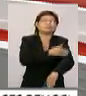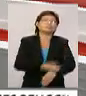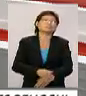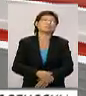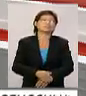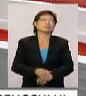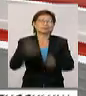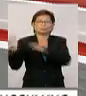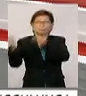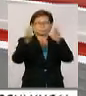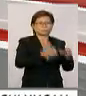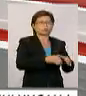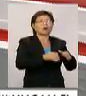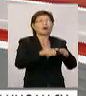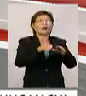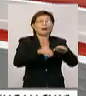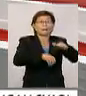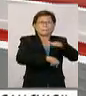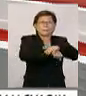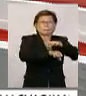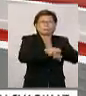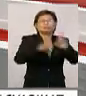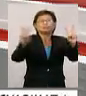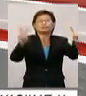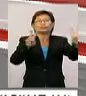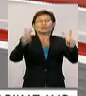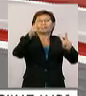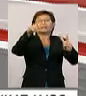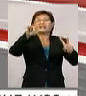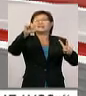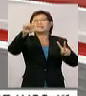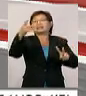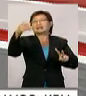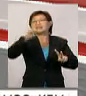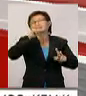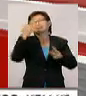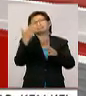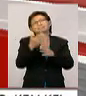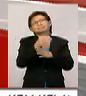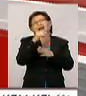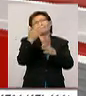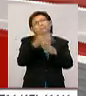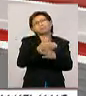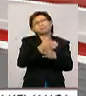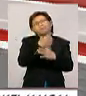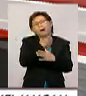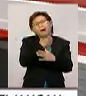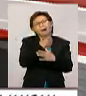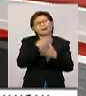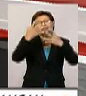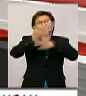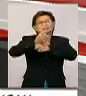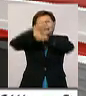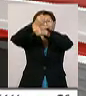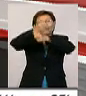Okey, beralih kepada perkembangan bola sepak. Keputusan Seri 2 sama di Lika semalam tidak menggugat kedudukan Perak yang berjaya menempati ramalan